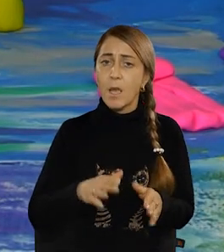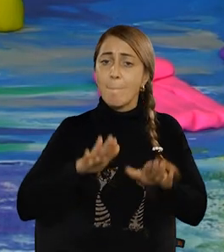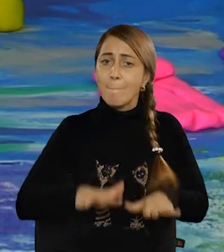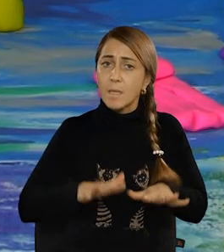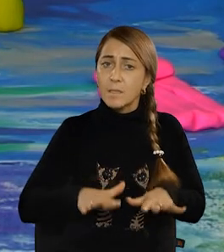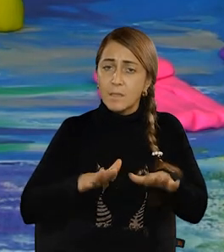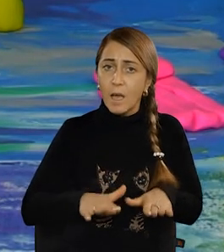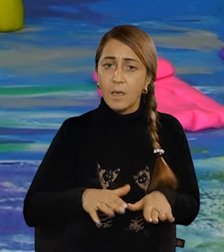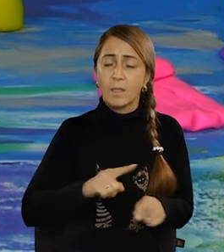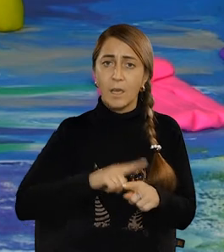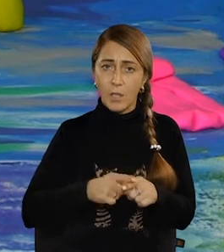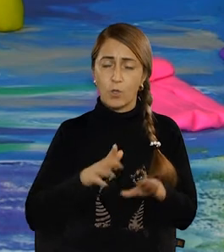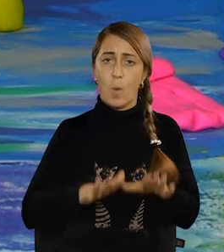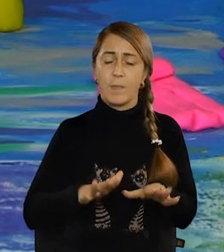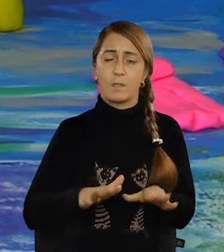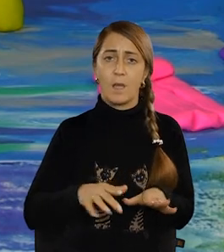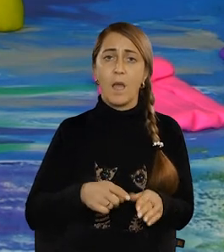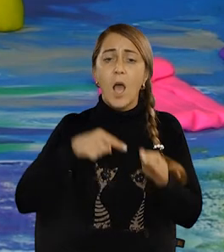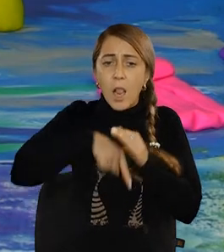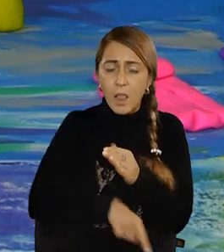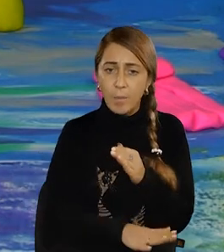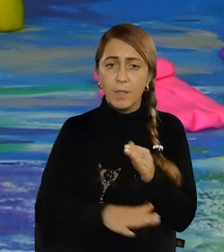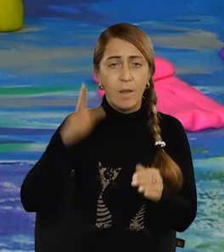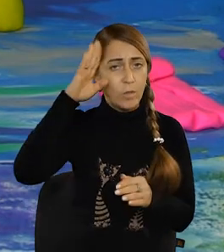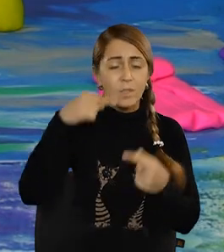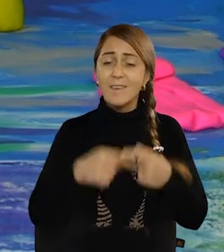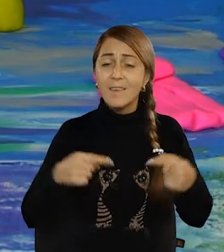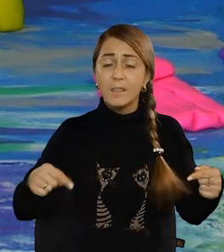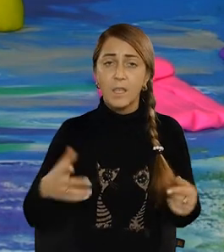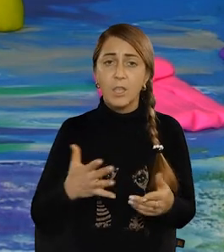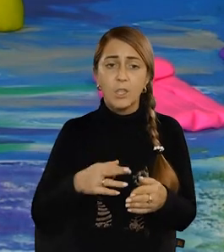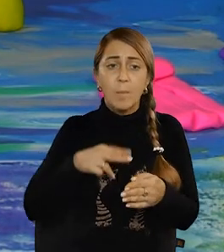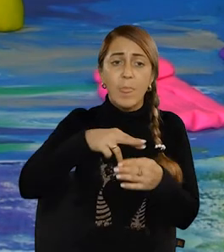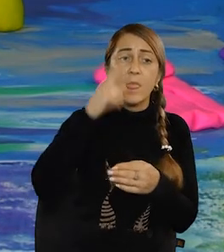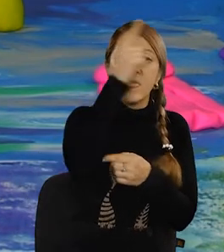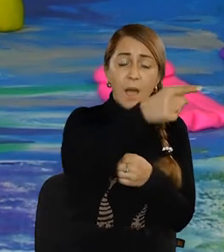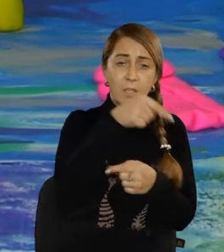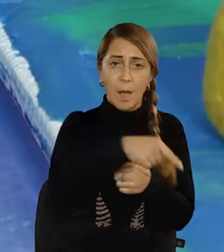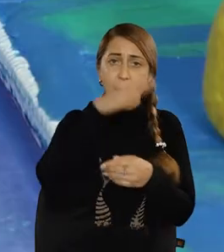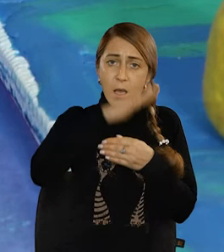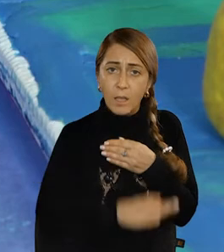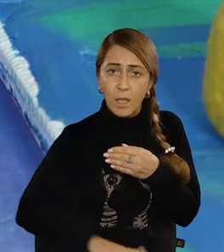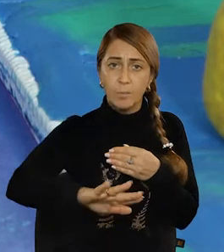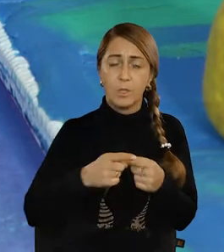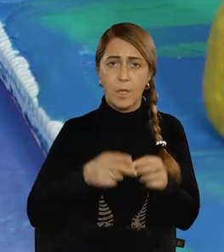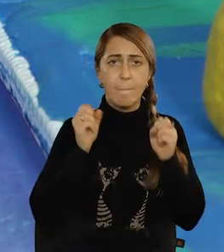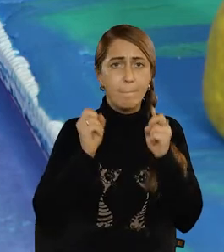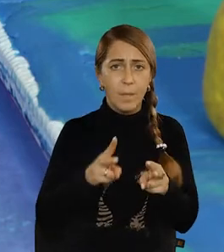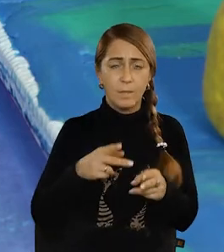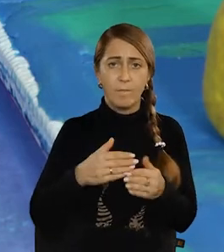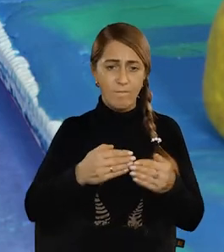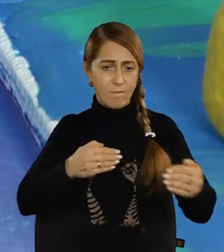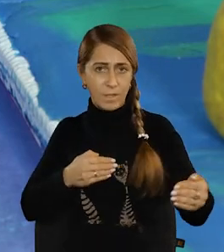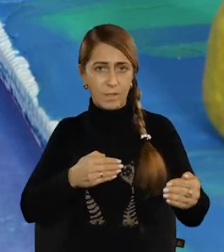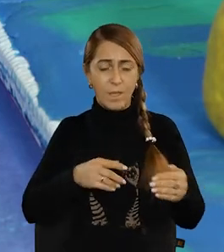та облаштованих для цього місцях. Глибина водойм різна, але чим далі заходиш, тим глибше. Тому безпечна відстань